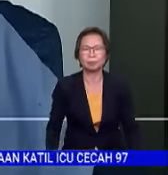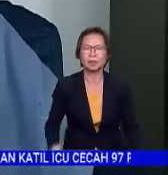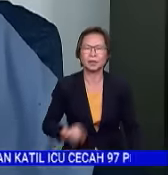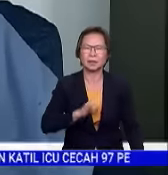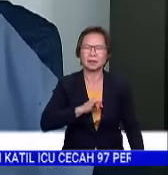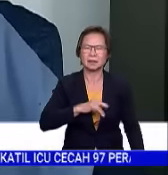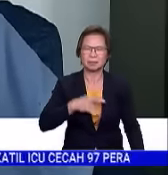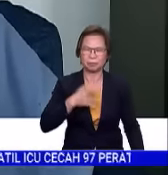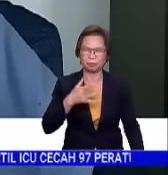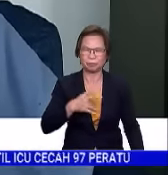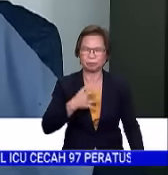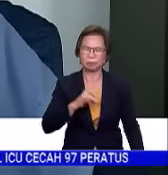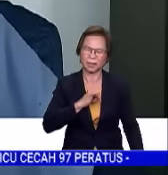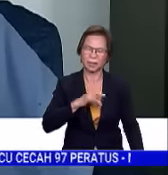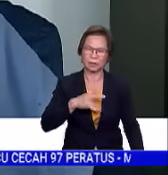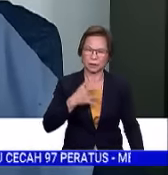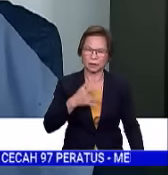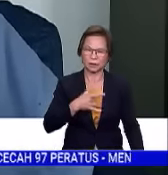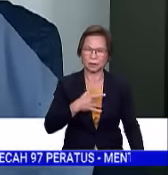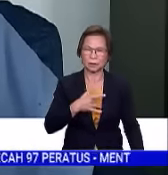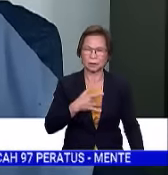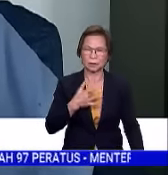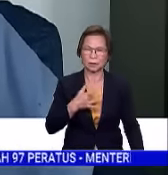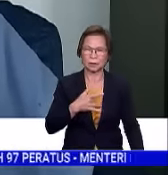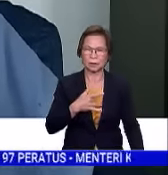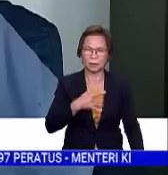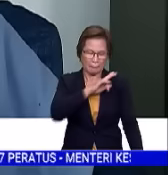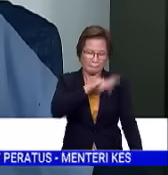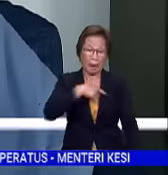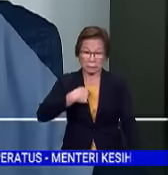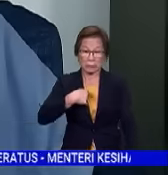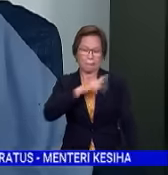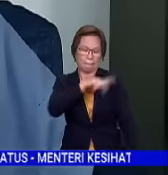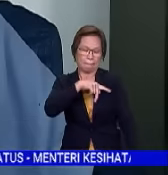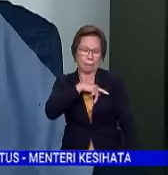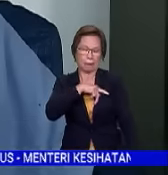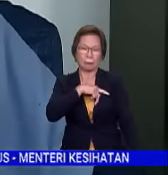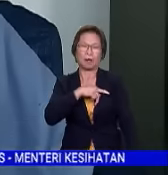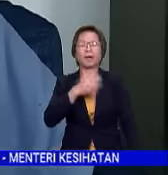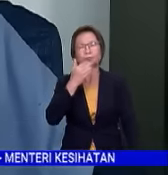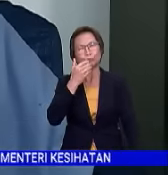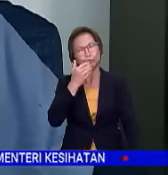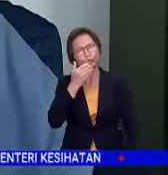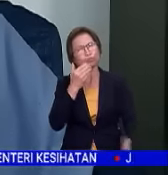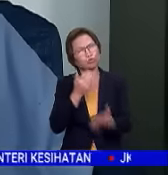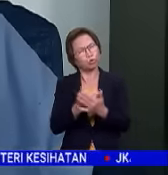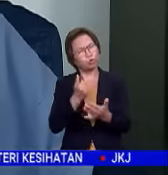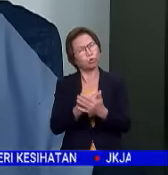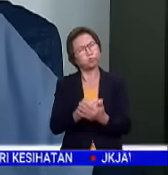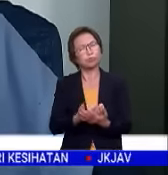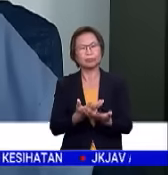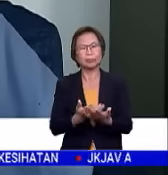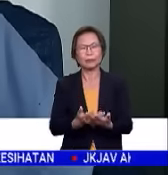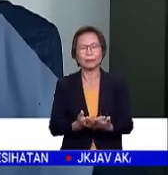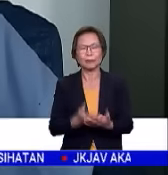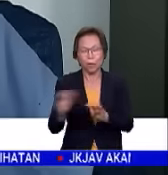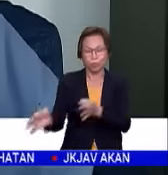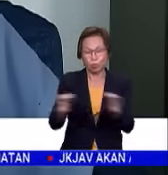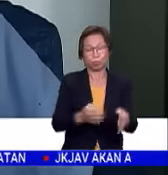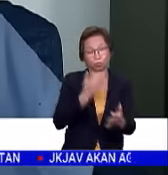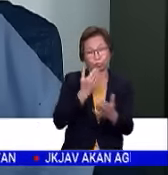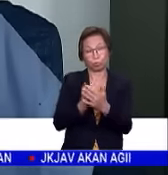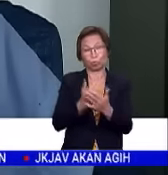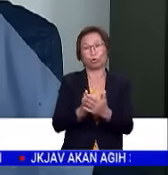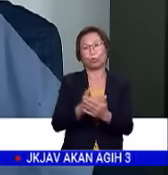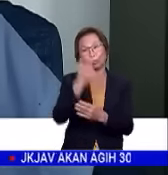rasa untuk pihak saya sendiri secara peribadi itu ada hikmahnya. Untuk